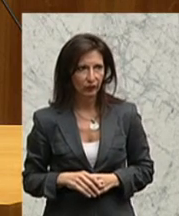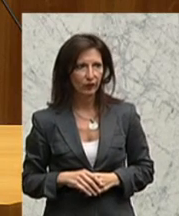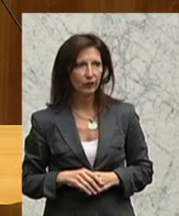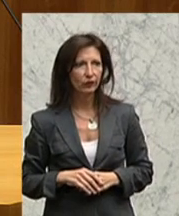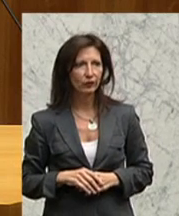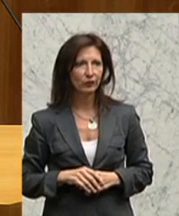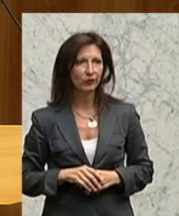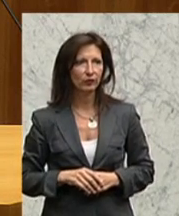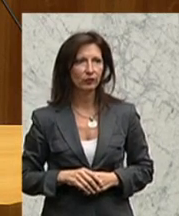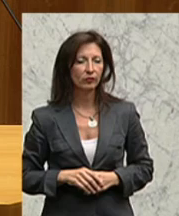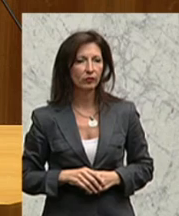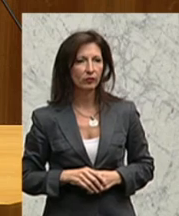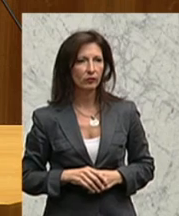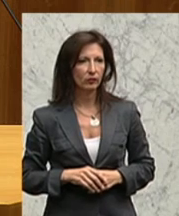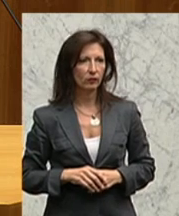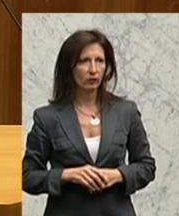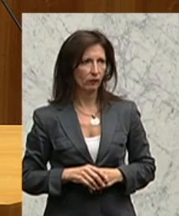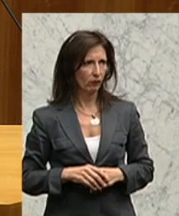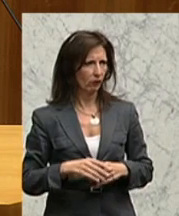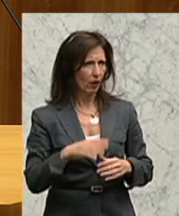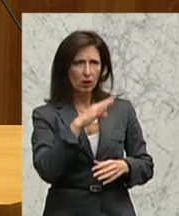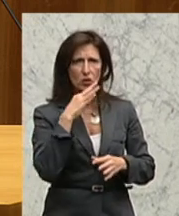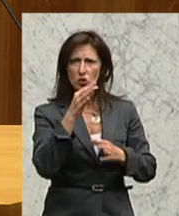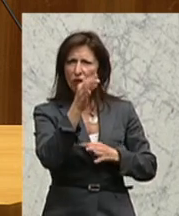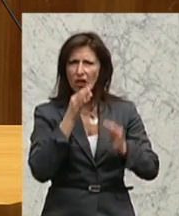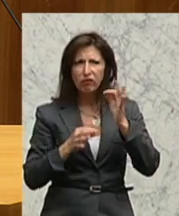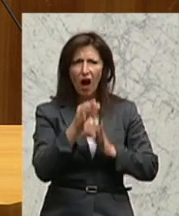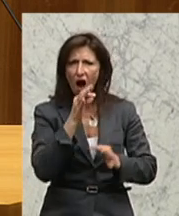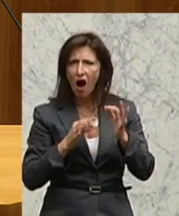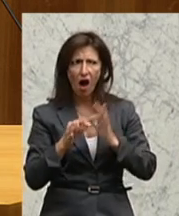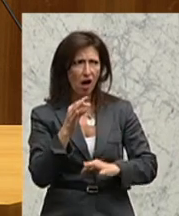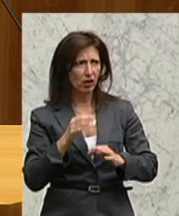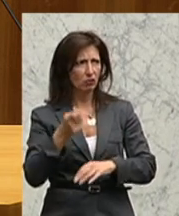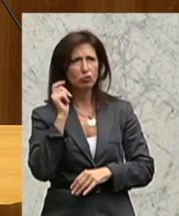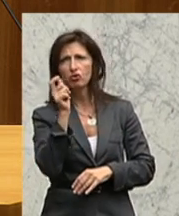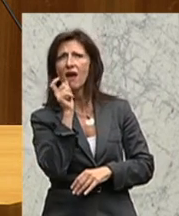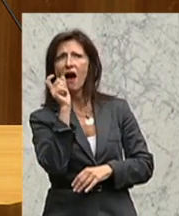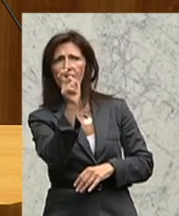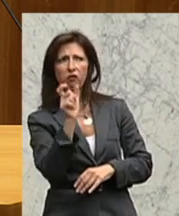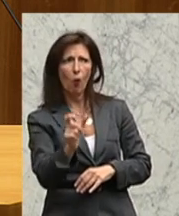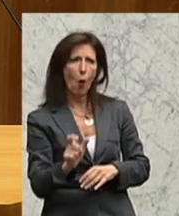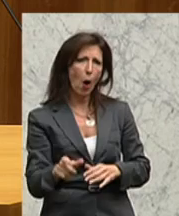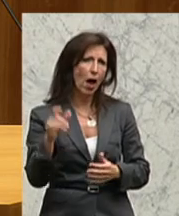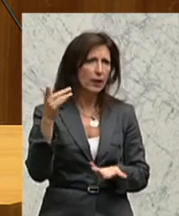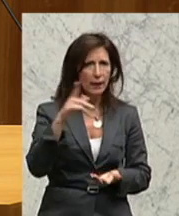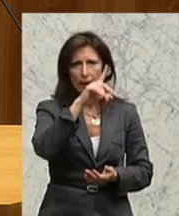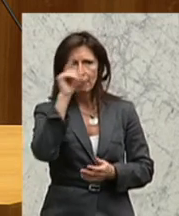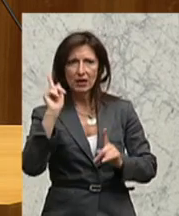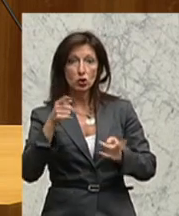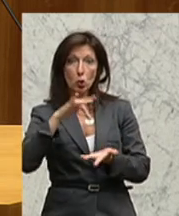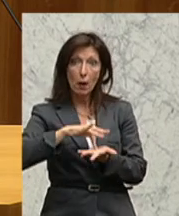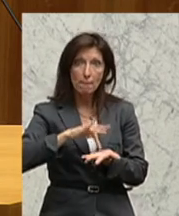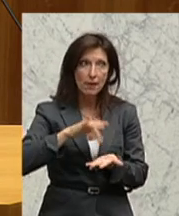Und auf die vielen Fragen, die da gekommen sind, beziehungsweise die vielen Schlagwörter, der Mensch muss im Mittelpunkt stehen, Herr Minister, haben Sie gesagt, die